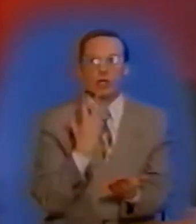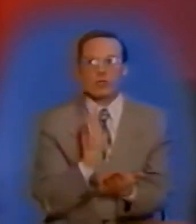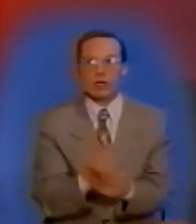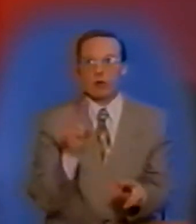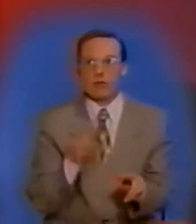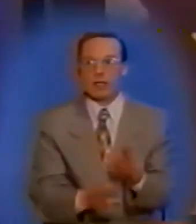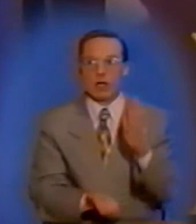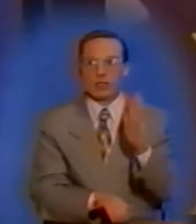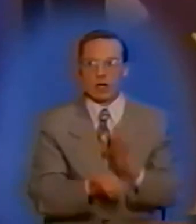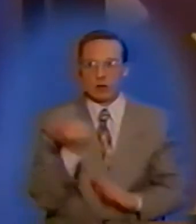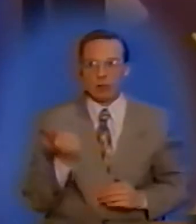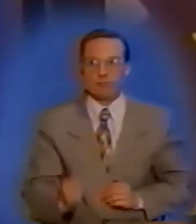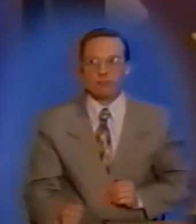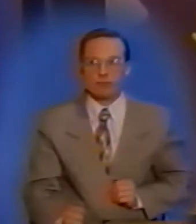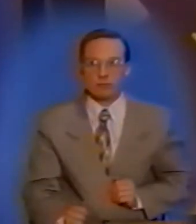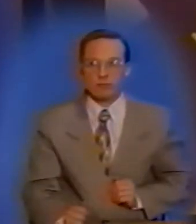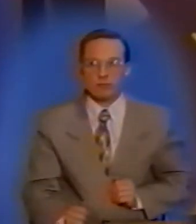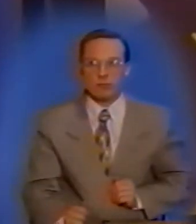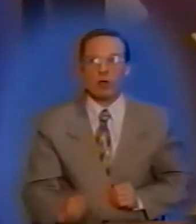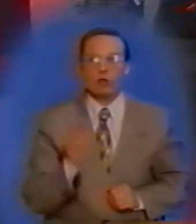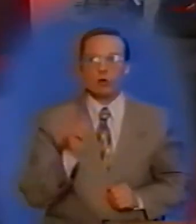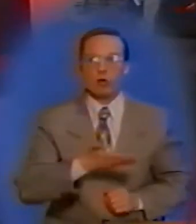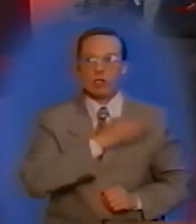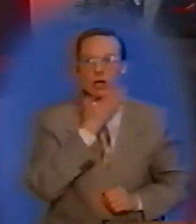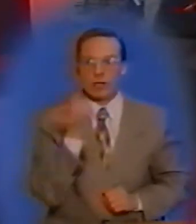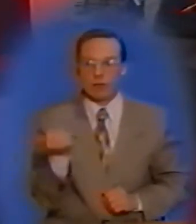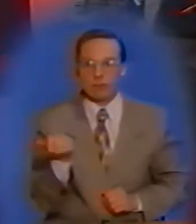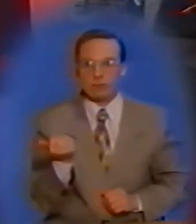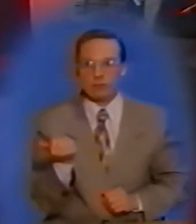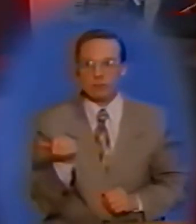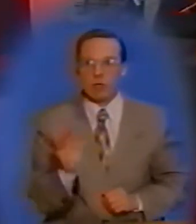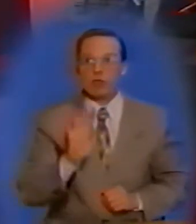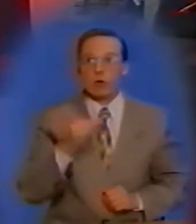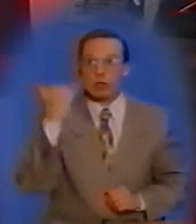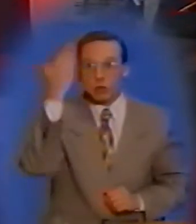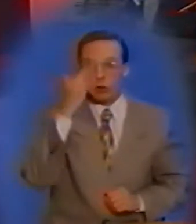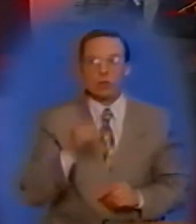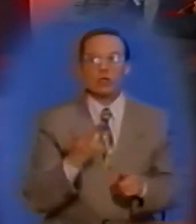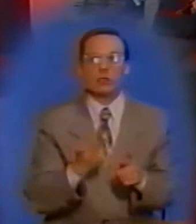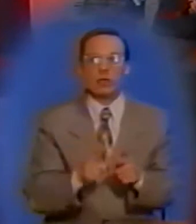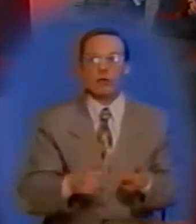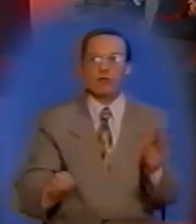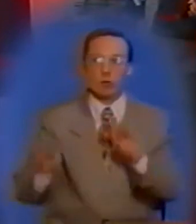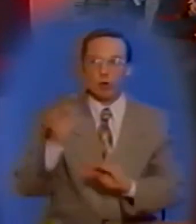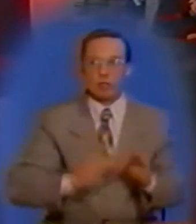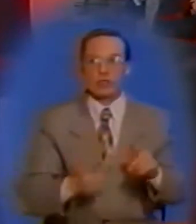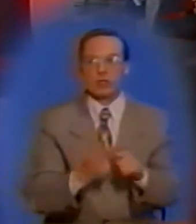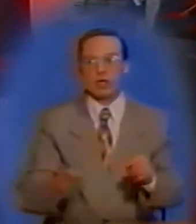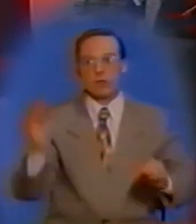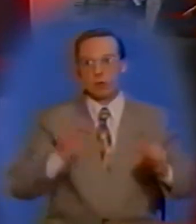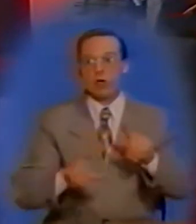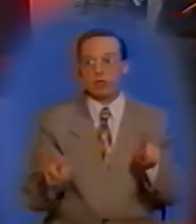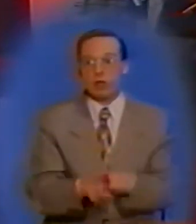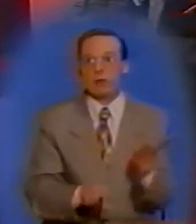vietą atrado. Pat to nėra. Ir kokia nuomonė tada formuojasi? Tada formuojasi, taip